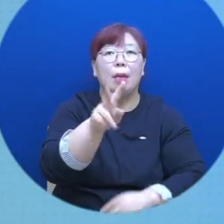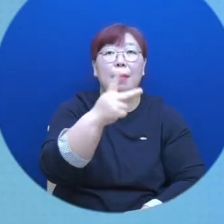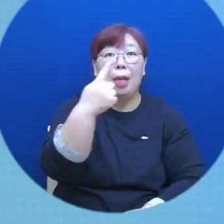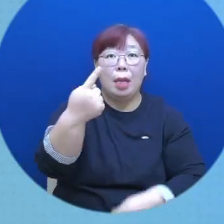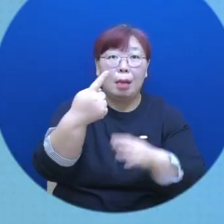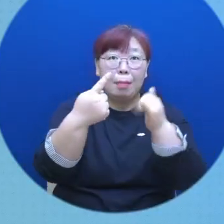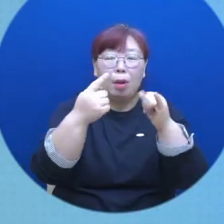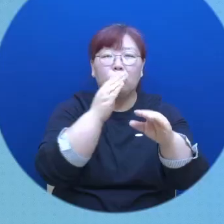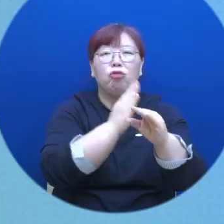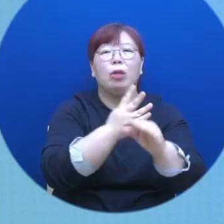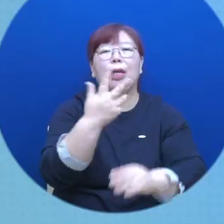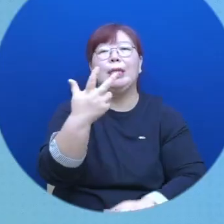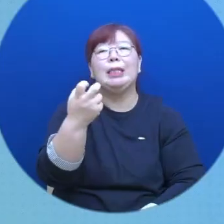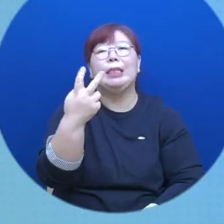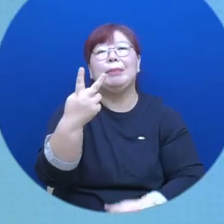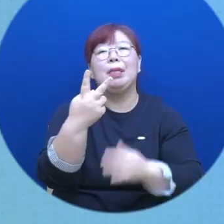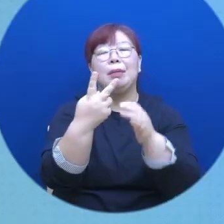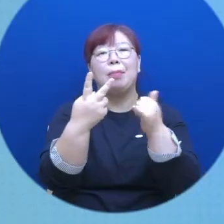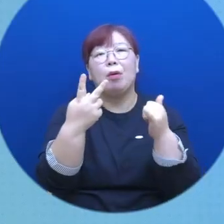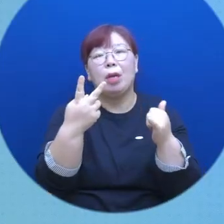72명이 미국의